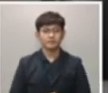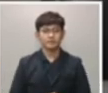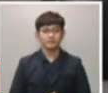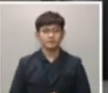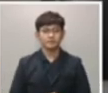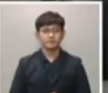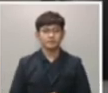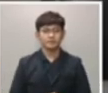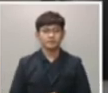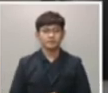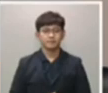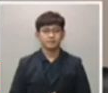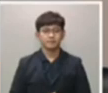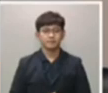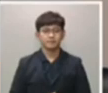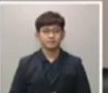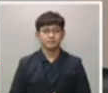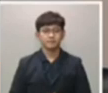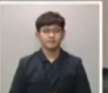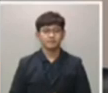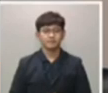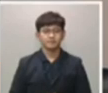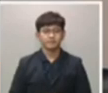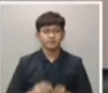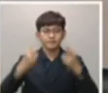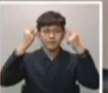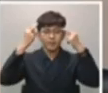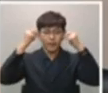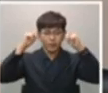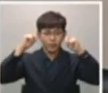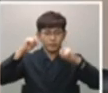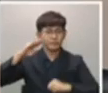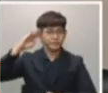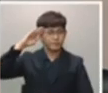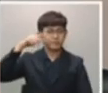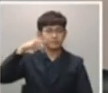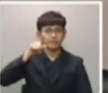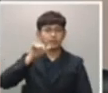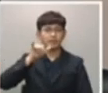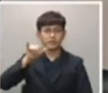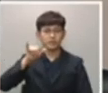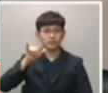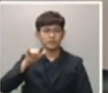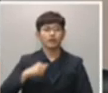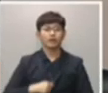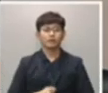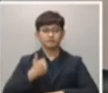พลเอกประยุทธ์จันทร์โอชานายกรัฐมนตรีและรัฐมนตรีว่าการกระทรวงมหาดไทย